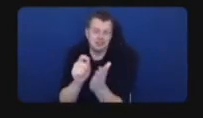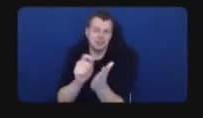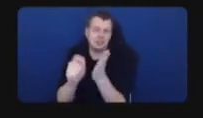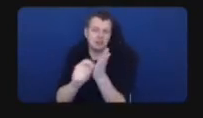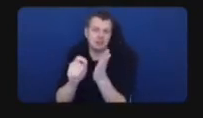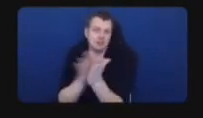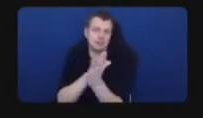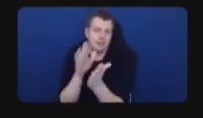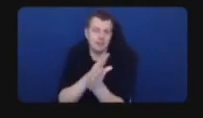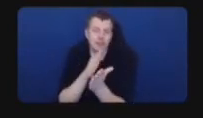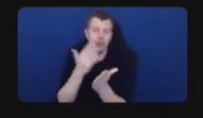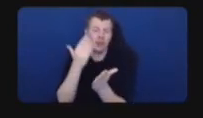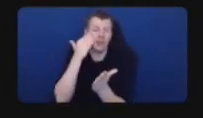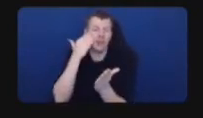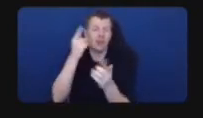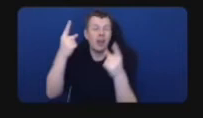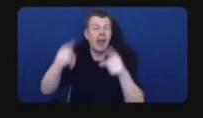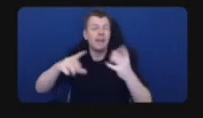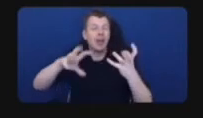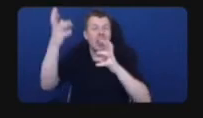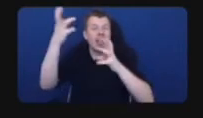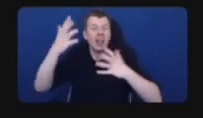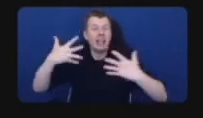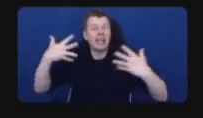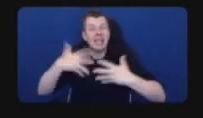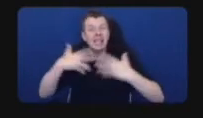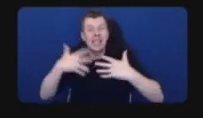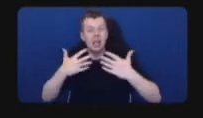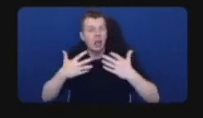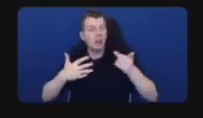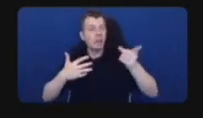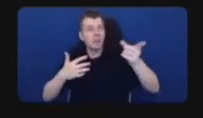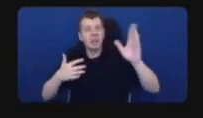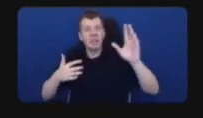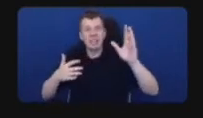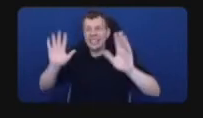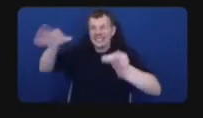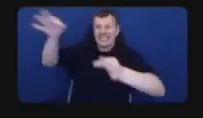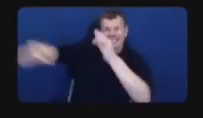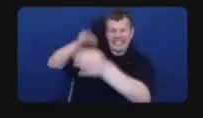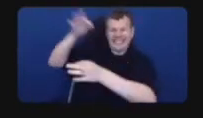放在包里面的话会比较方便。